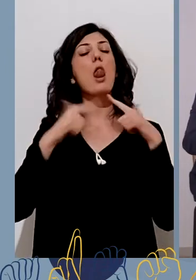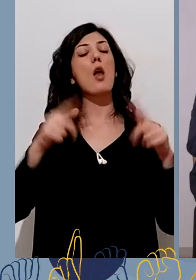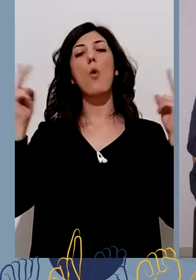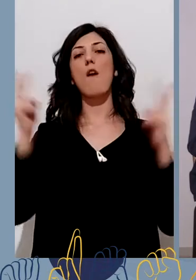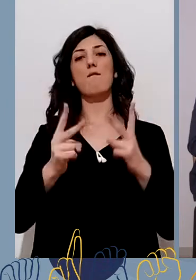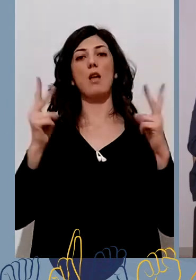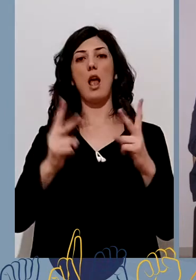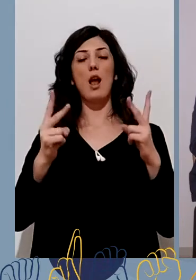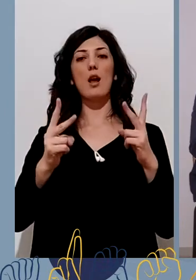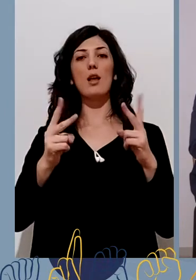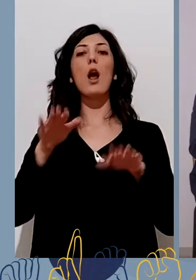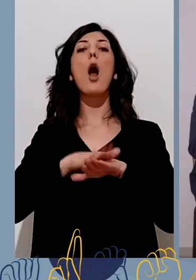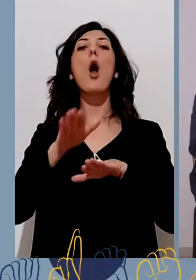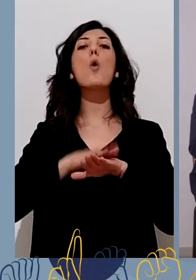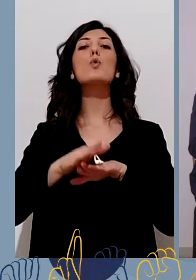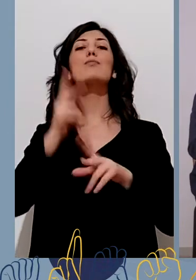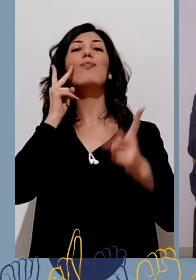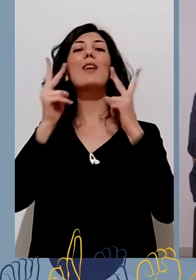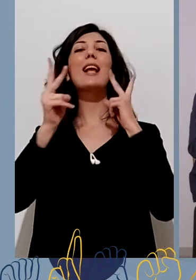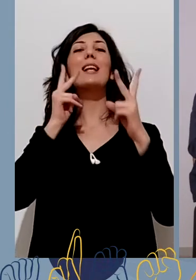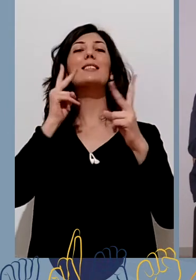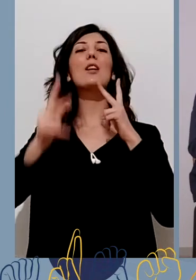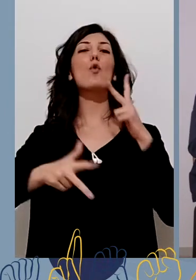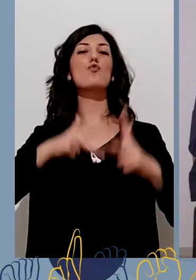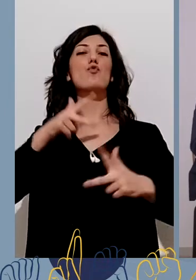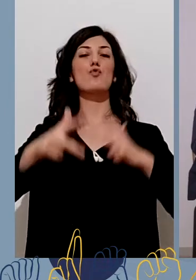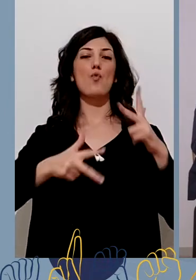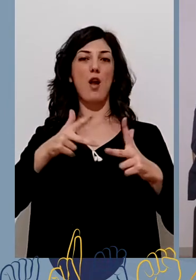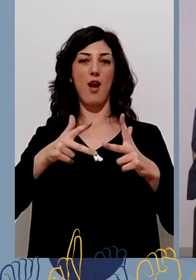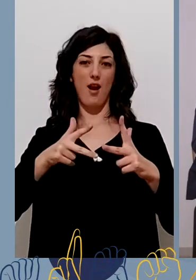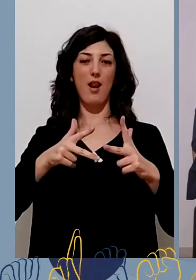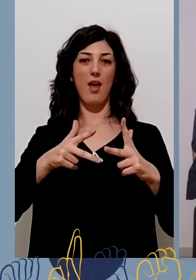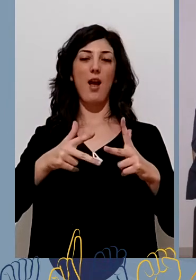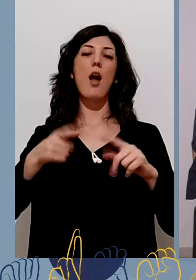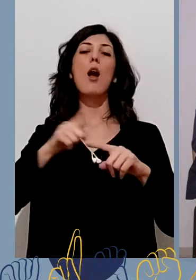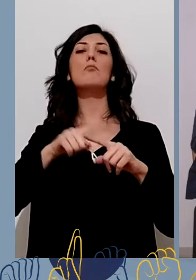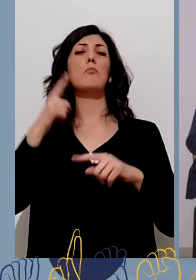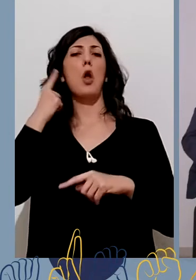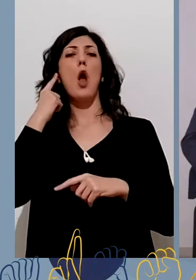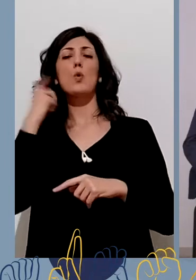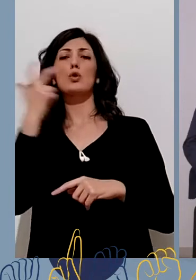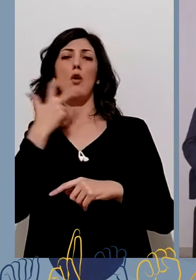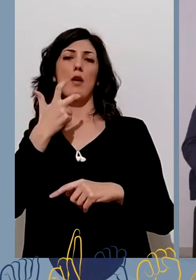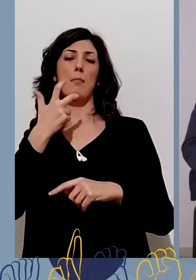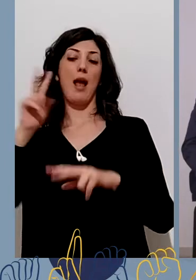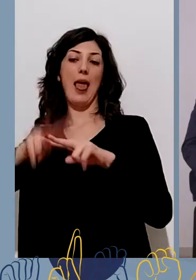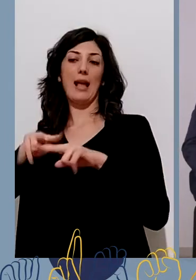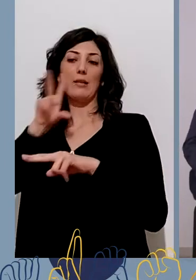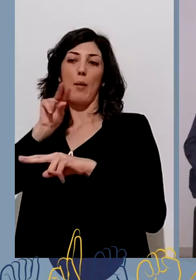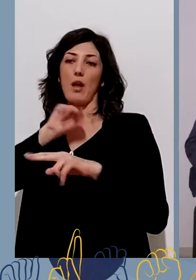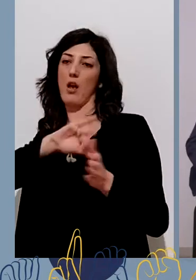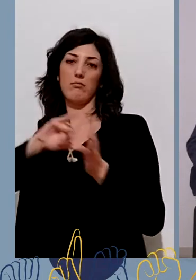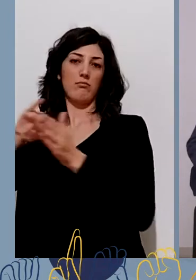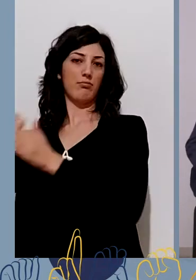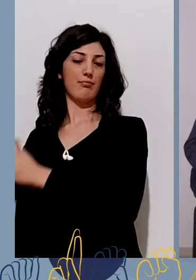un canale visivo-gestuale anziché il canale acustico-verbale della lingua italiana parlata. Infatti, prima di arrivare, diciamo,